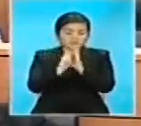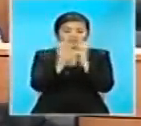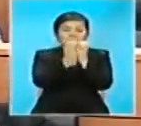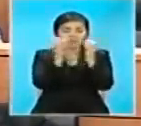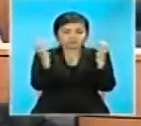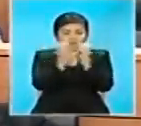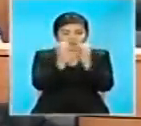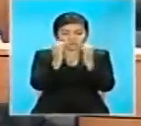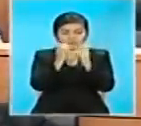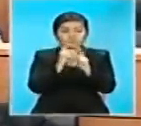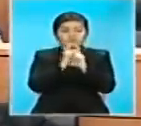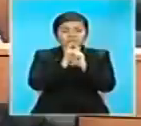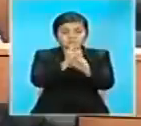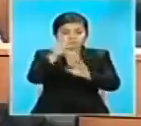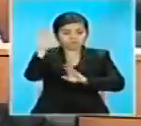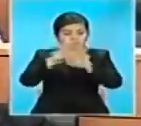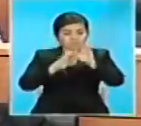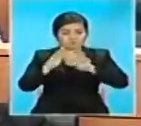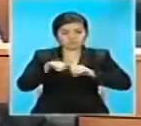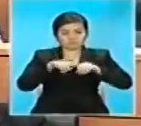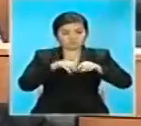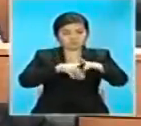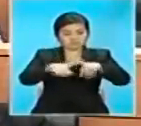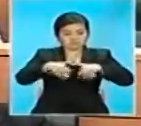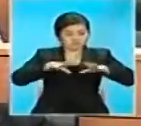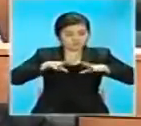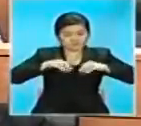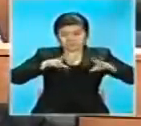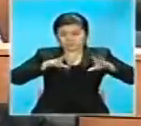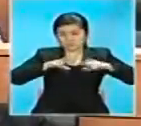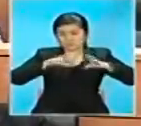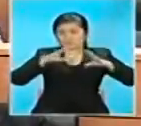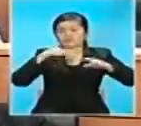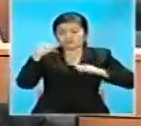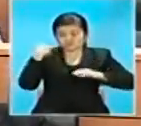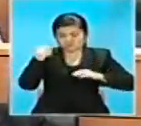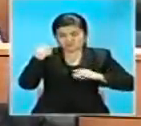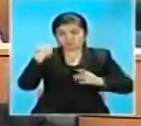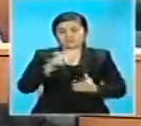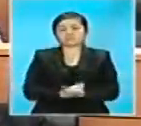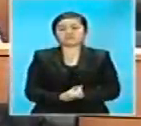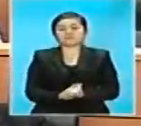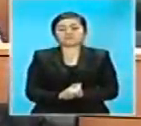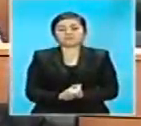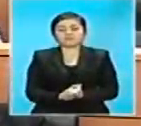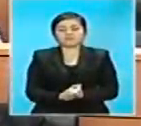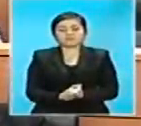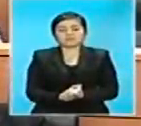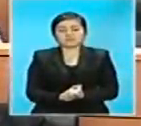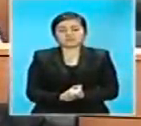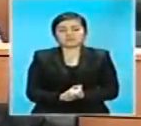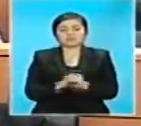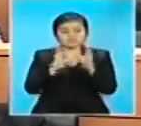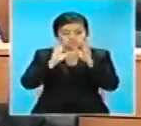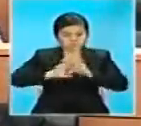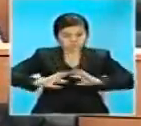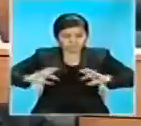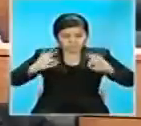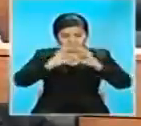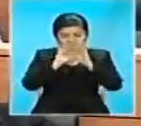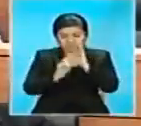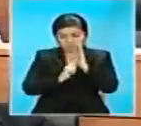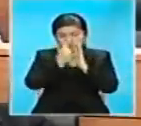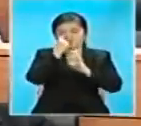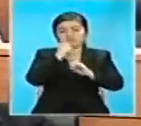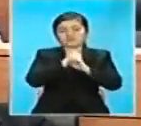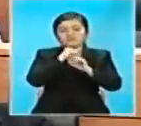ที่ในหลักประชาธิปไตยเขาไม่เห็นด้วยเขาไม่ยอมรับที่มานี้เป็นส่วนสำคัญในการบอกถึ